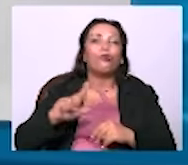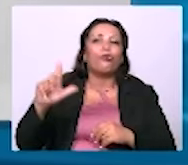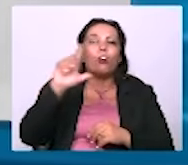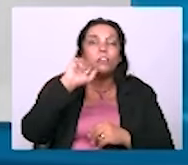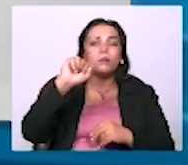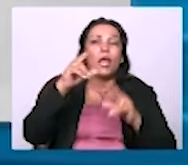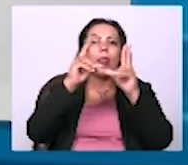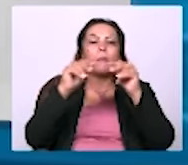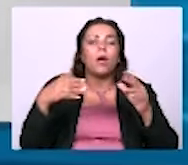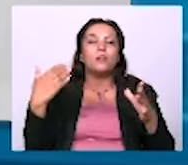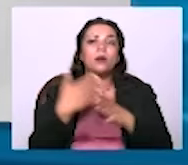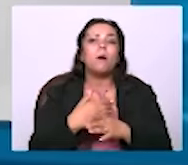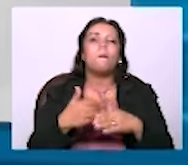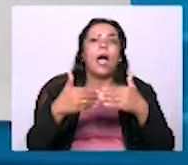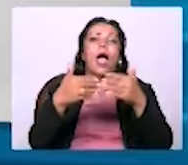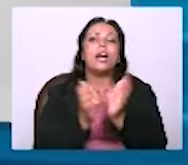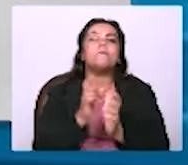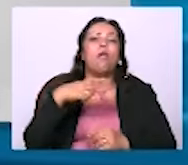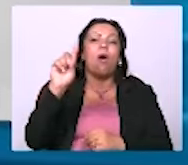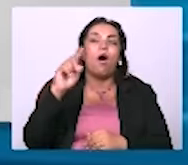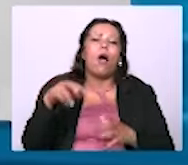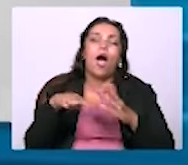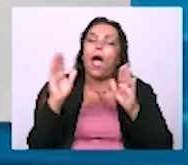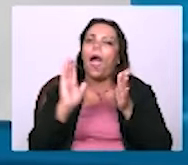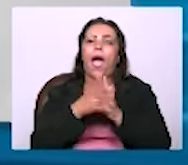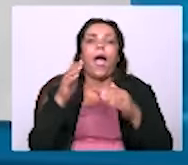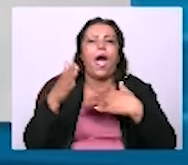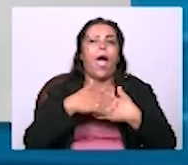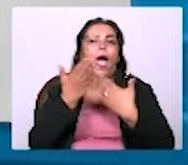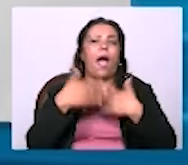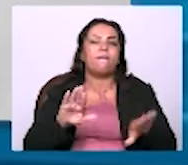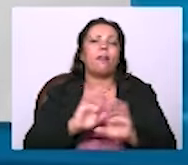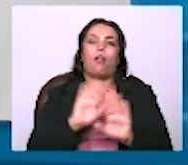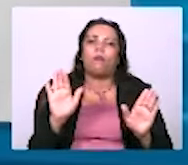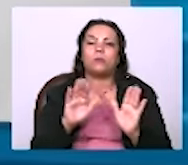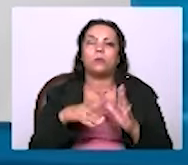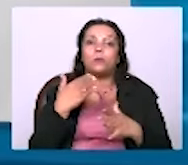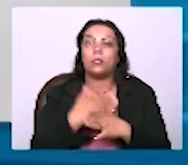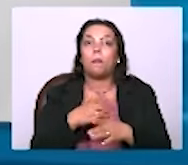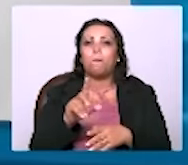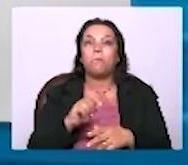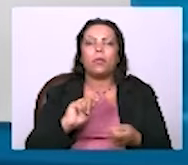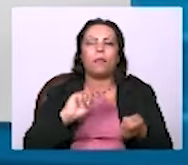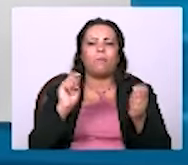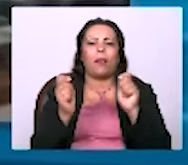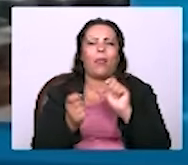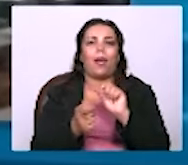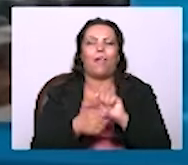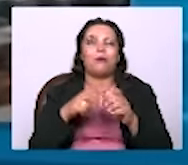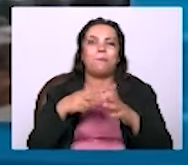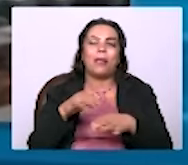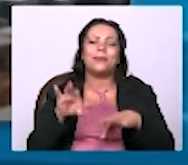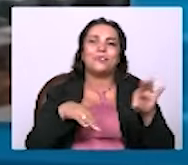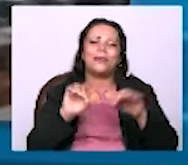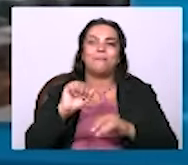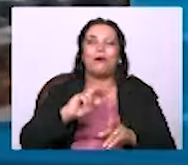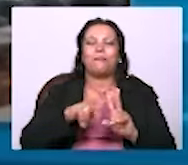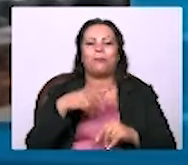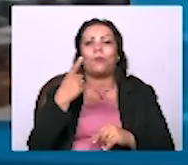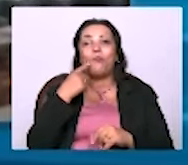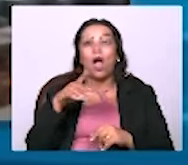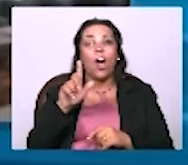ان حزب الله اغلق هذا الملف من خلال ايضا خلافه مع القوى السياسيه الاخرى احنا